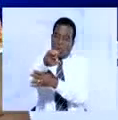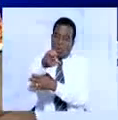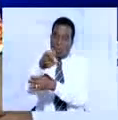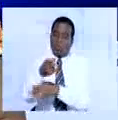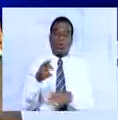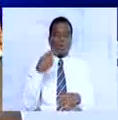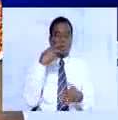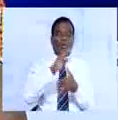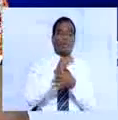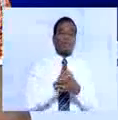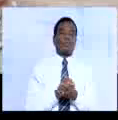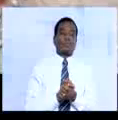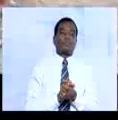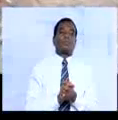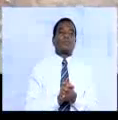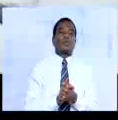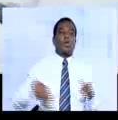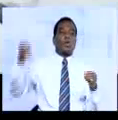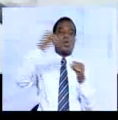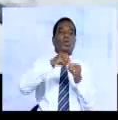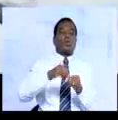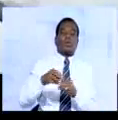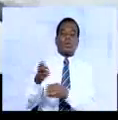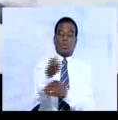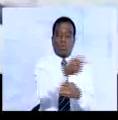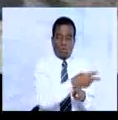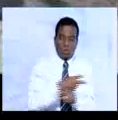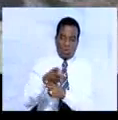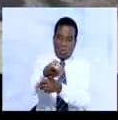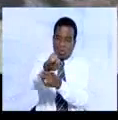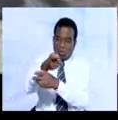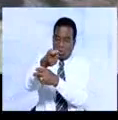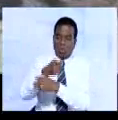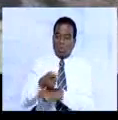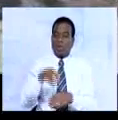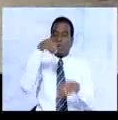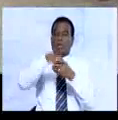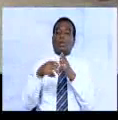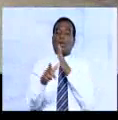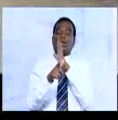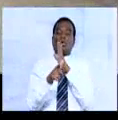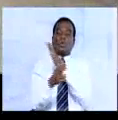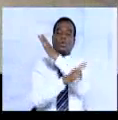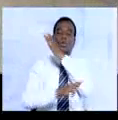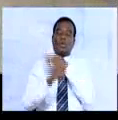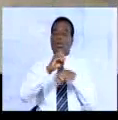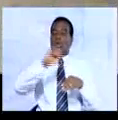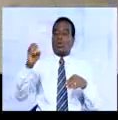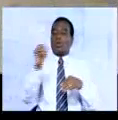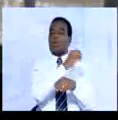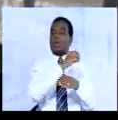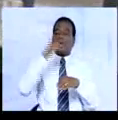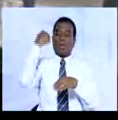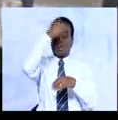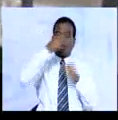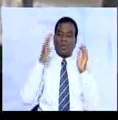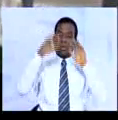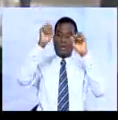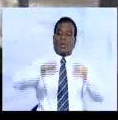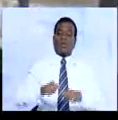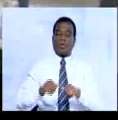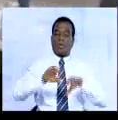légères. Abou Sanogo. Renforcer le contrôle des armes légères et de petit calibre dans la sous-région ouest-africaine, ainsi que les capacités